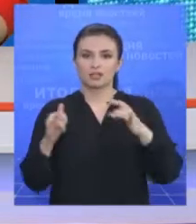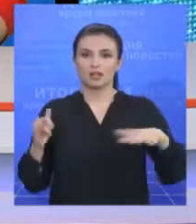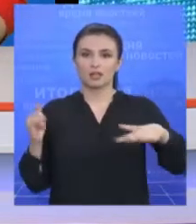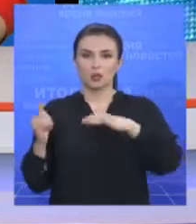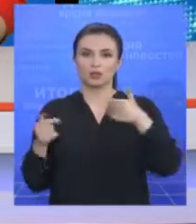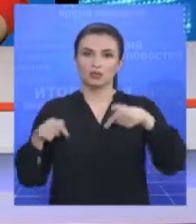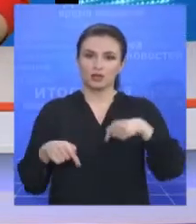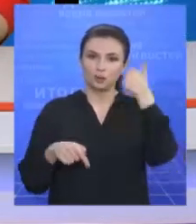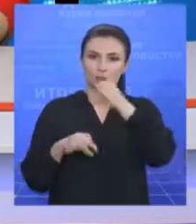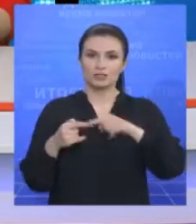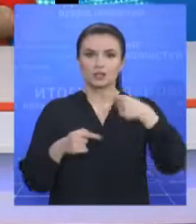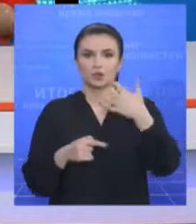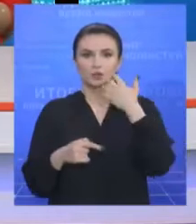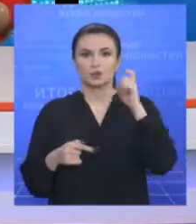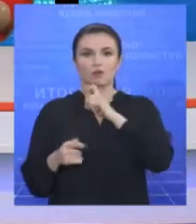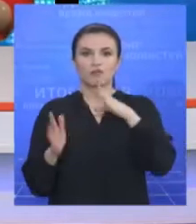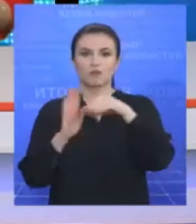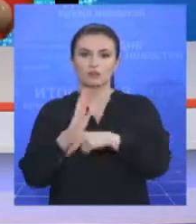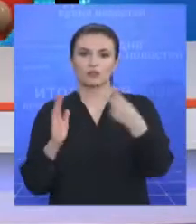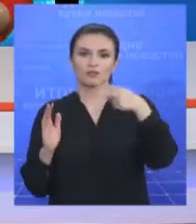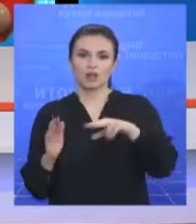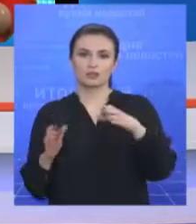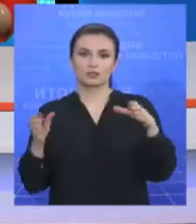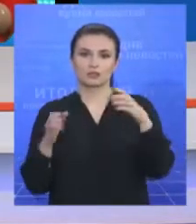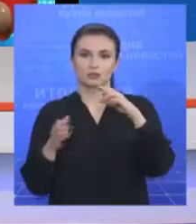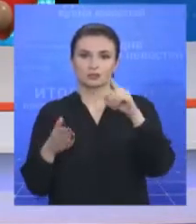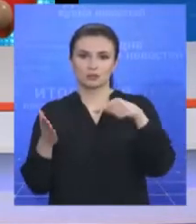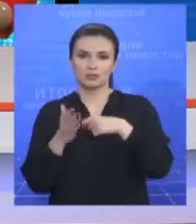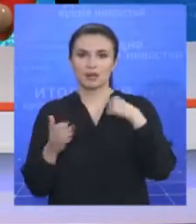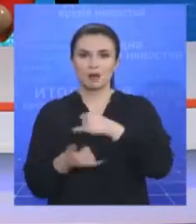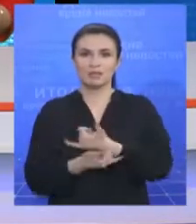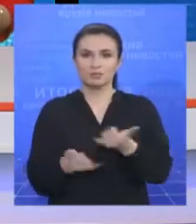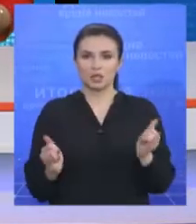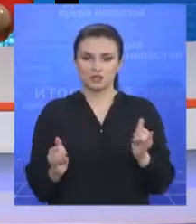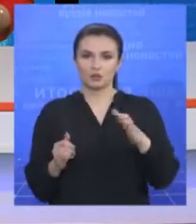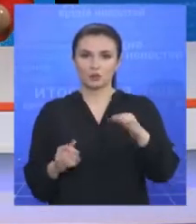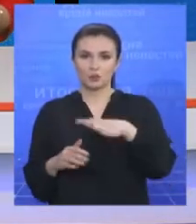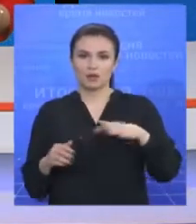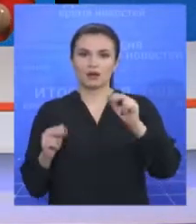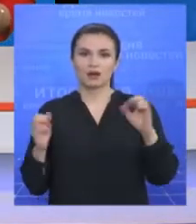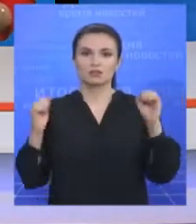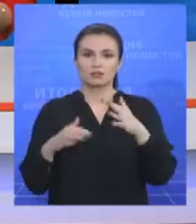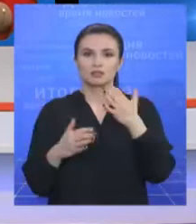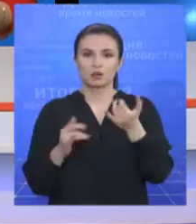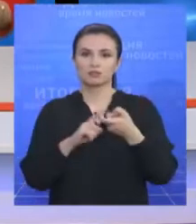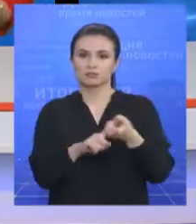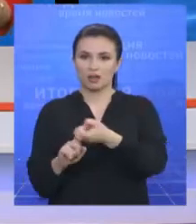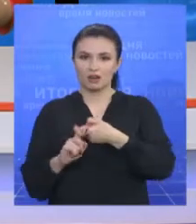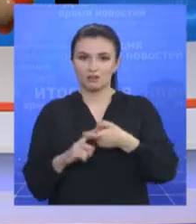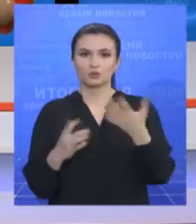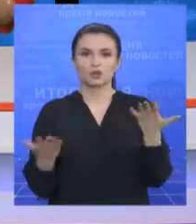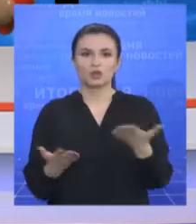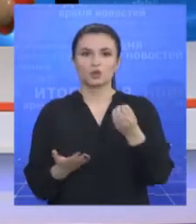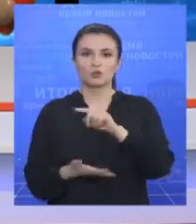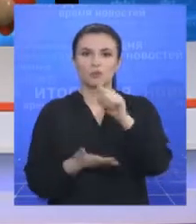этот и следующий год. Южный Урал входит в двадцатку крупнейших самообеспечиваемых субъектов страны. Как проходит совещание во время пандемии коронавируса